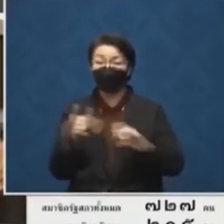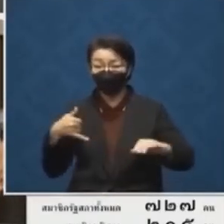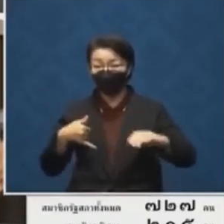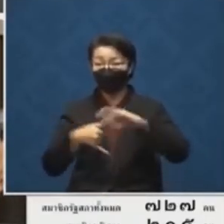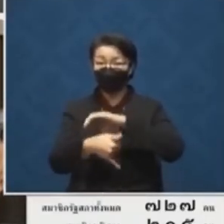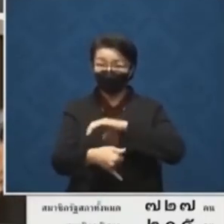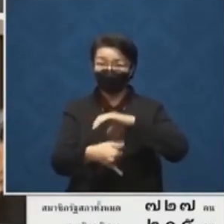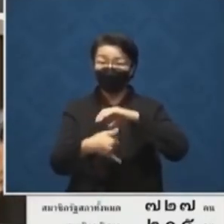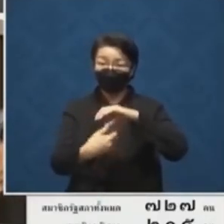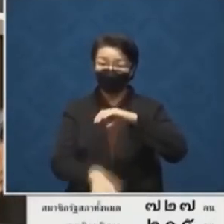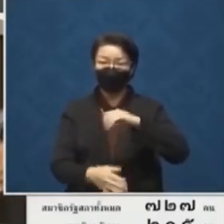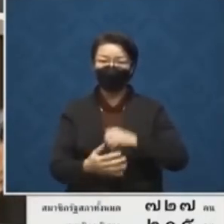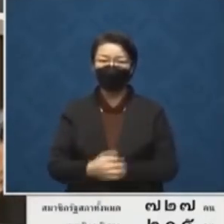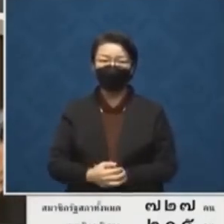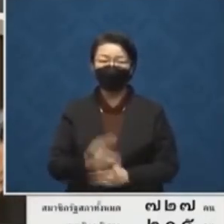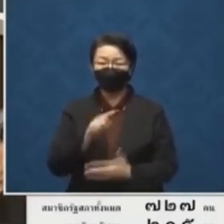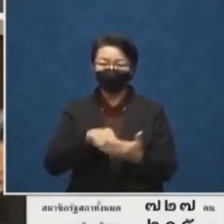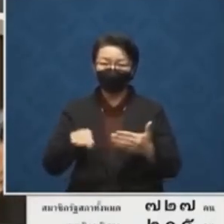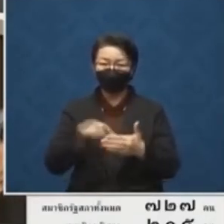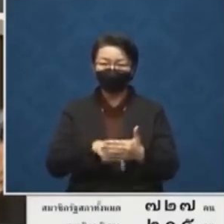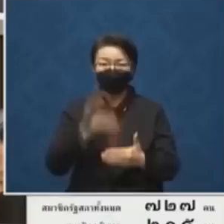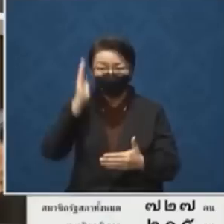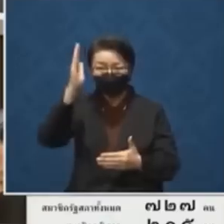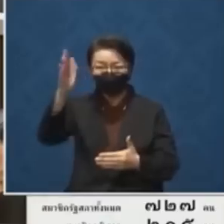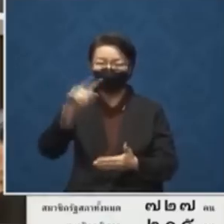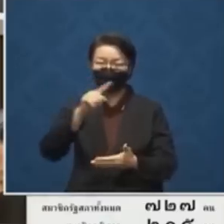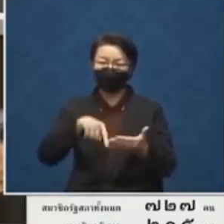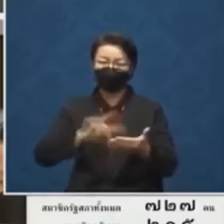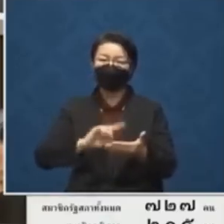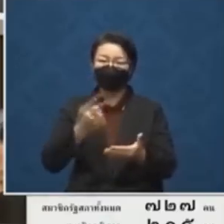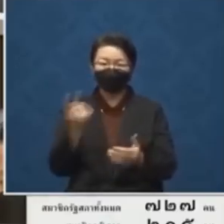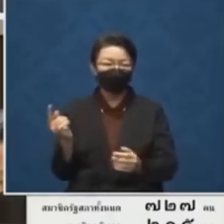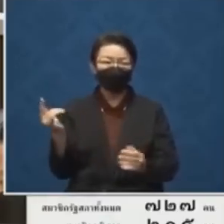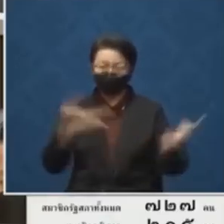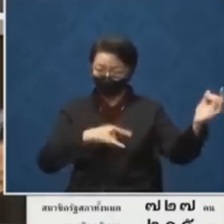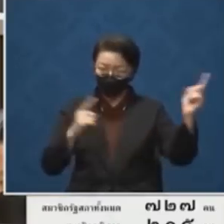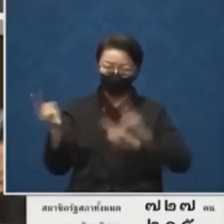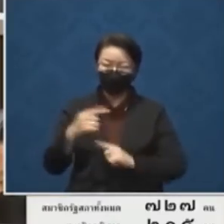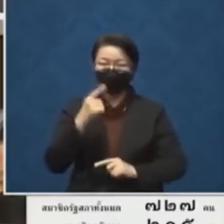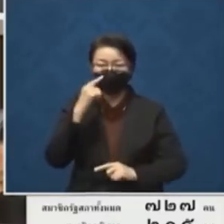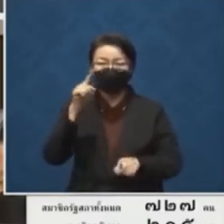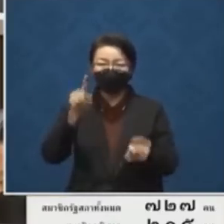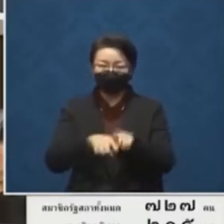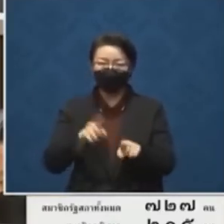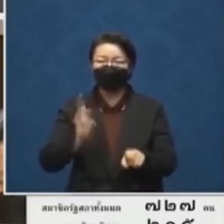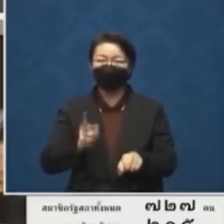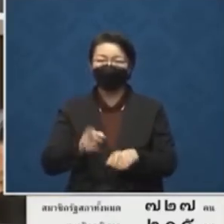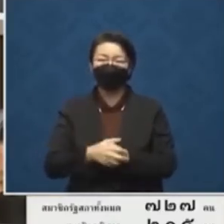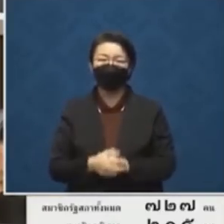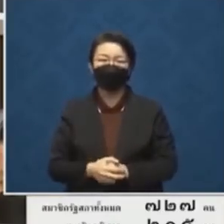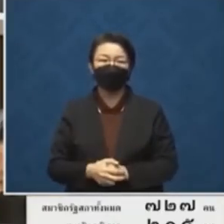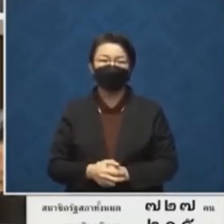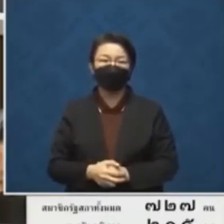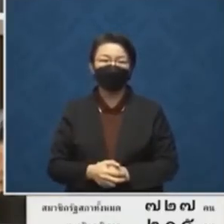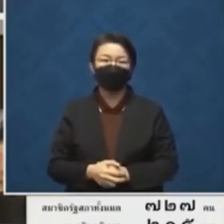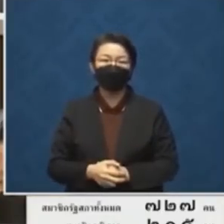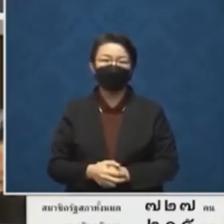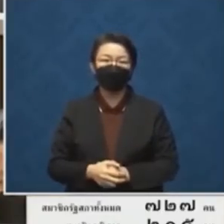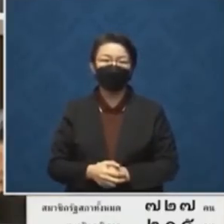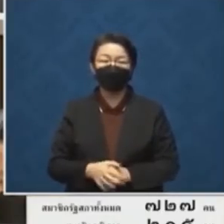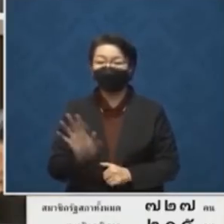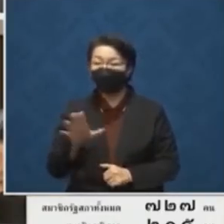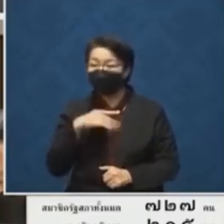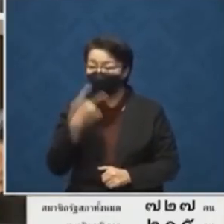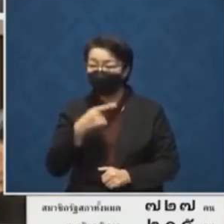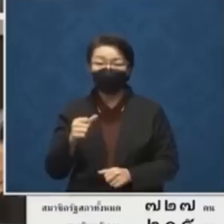ตั้งครั้งต่อไปขอให้ได้กลับมาทุกคนคนที่มาได้มาอยู่ห้องประชุมนี้สมัยหน้าขอเปลี่ยนคนใหม่เข้ามาเนี่ยเจ้